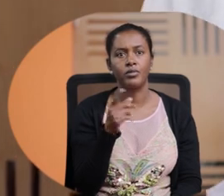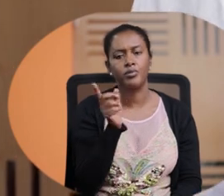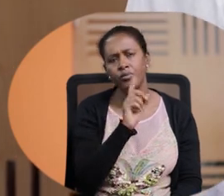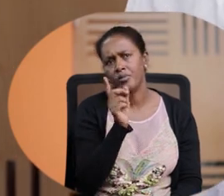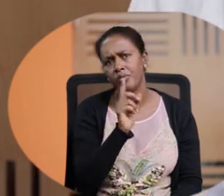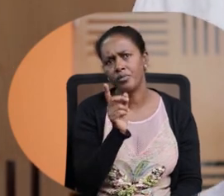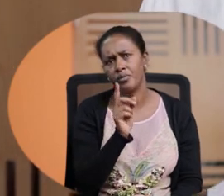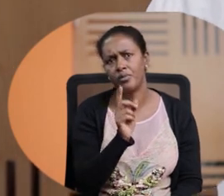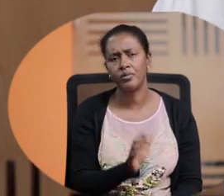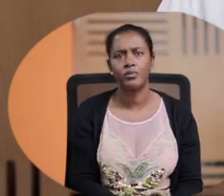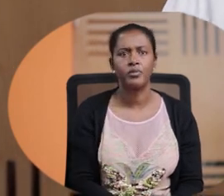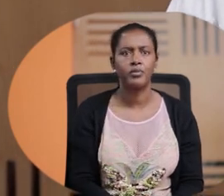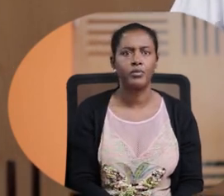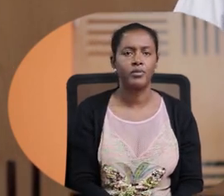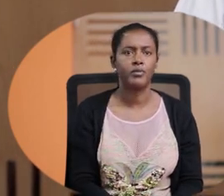maali?